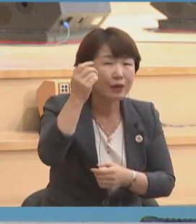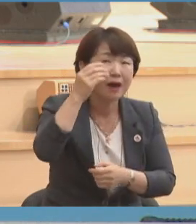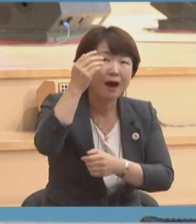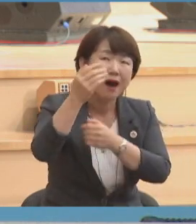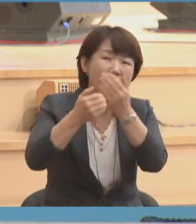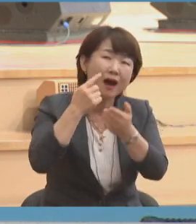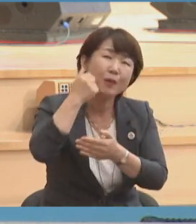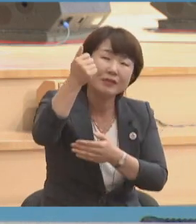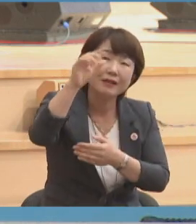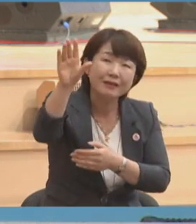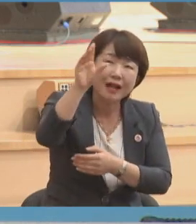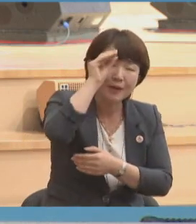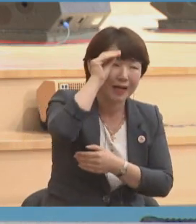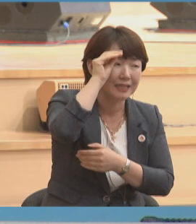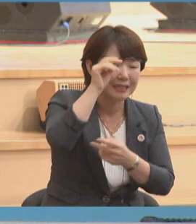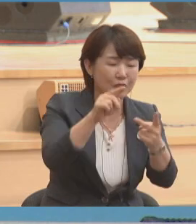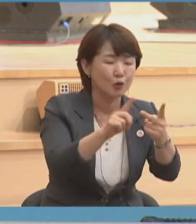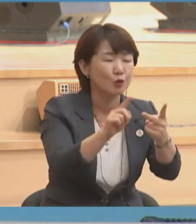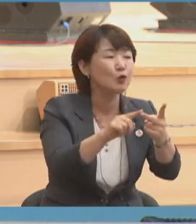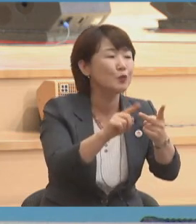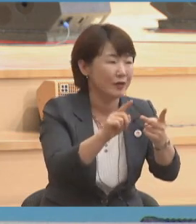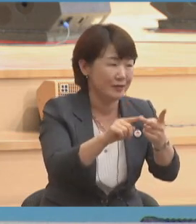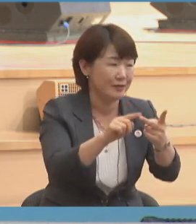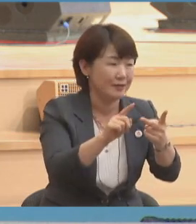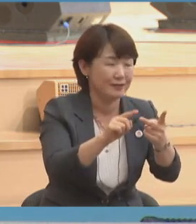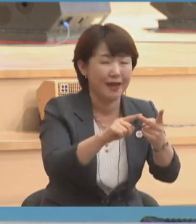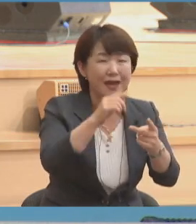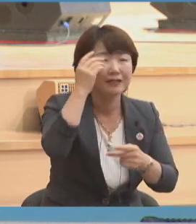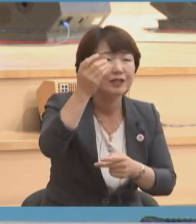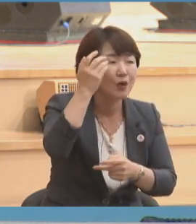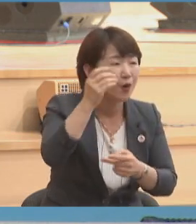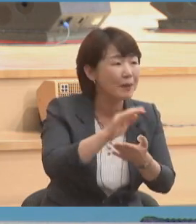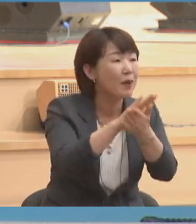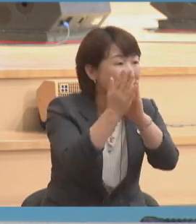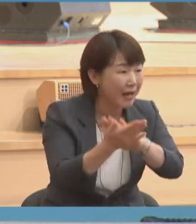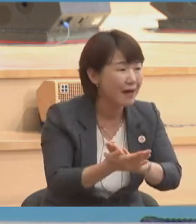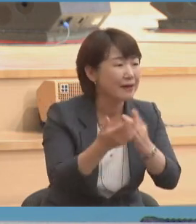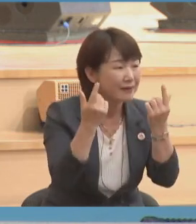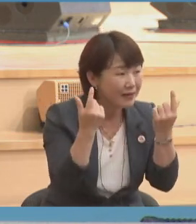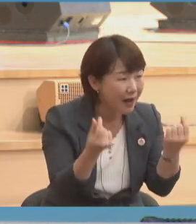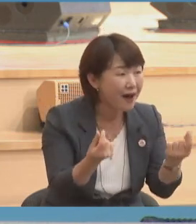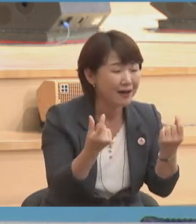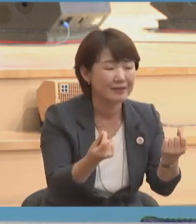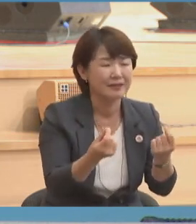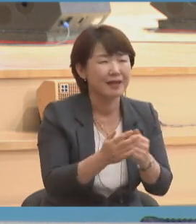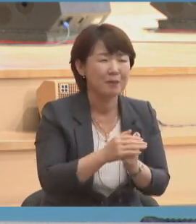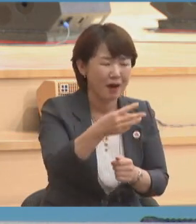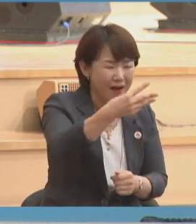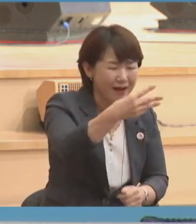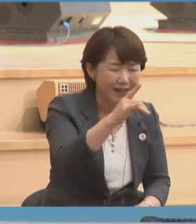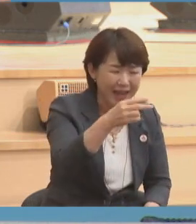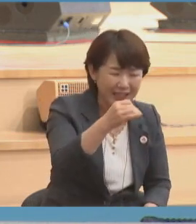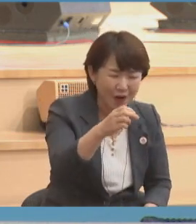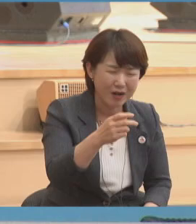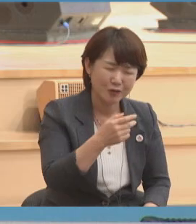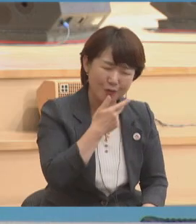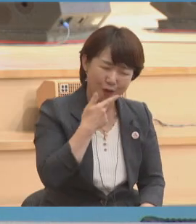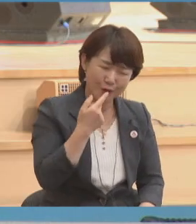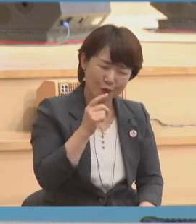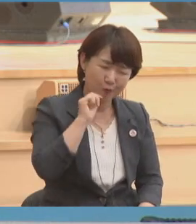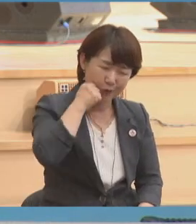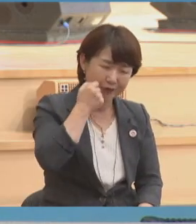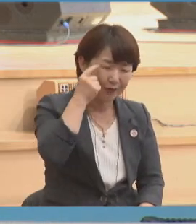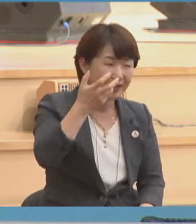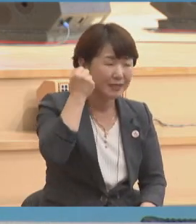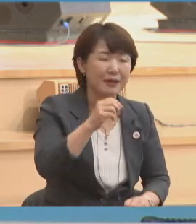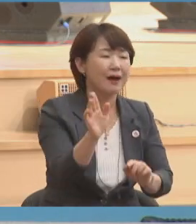두 번째 레디컬 체인지까지 레디컬이라고 이름을 붙이니까 우리가 부담스럽게 느낍니다만은 굉장히 이건 자연스러운